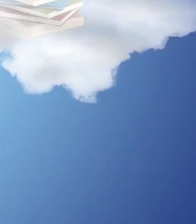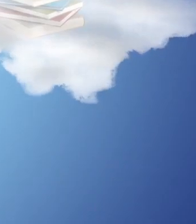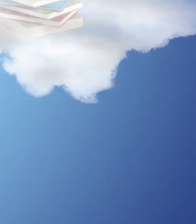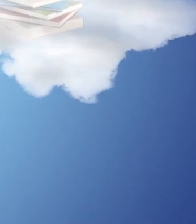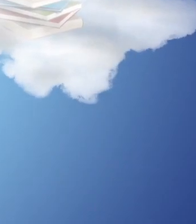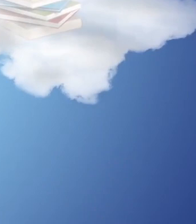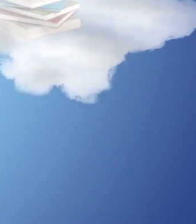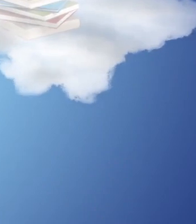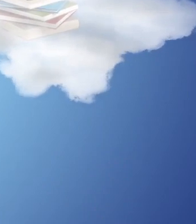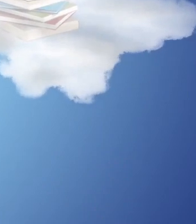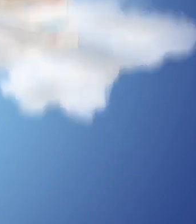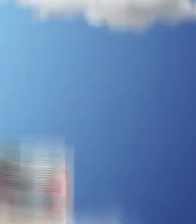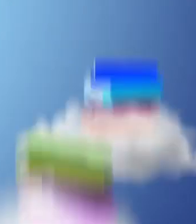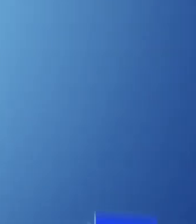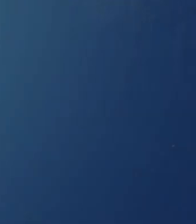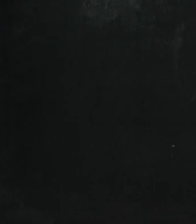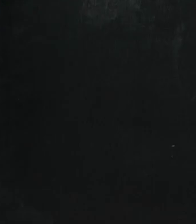Tempo gramática.